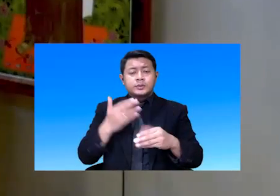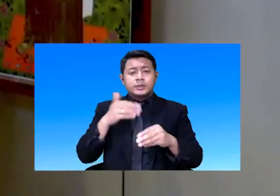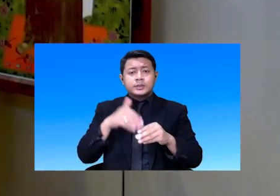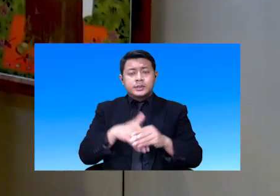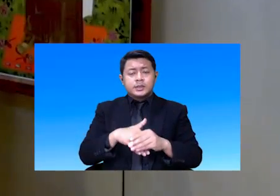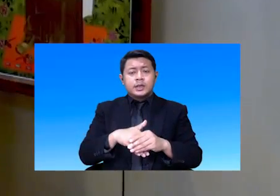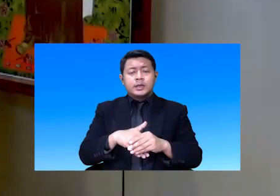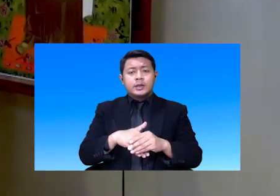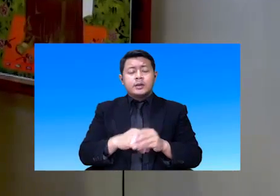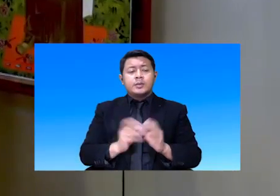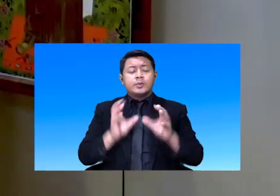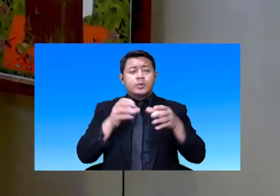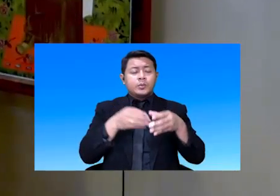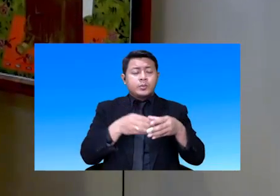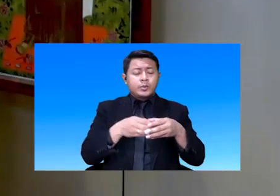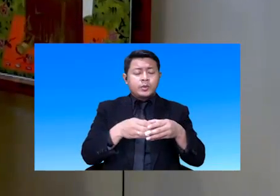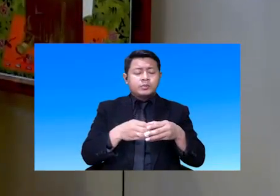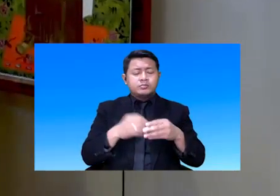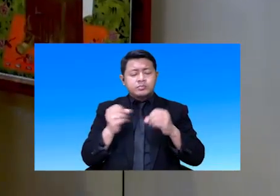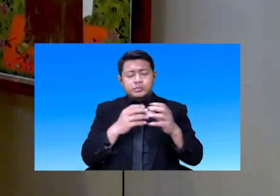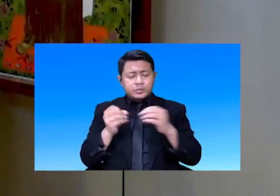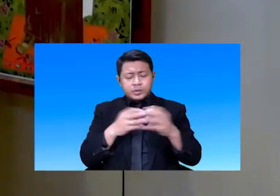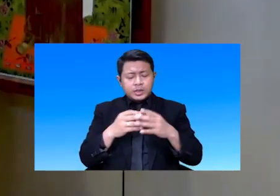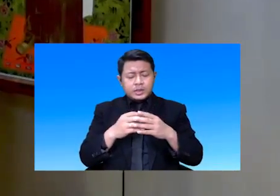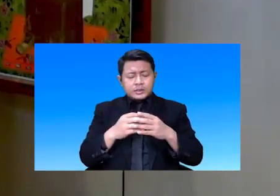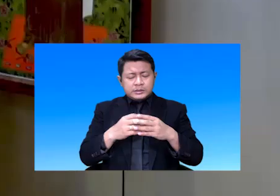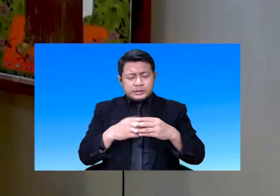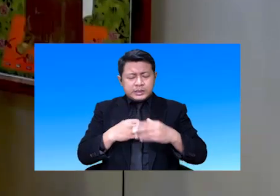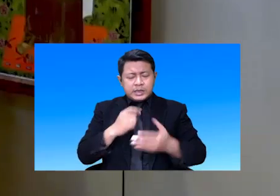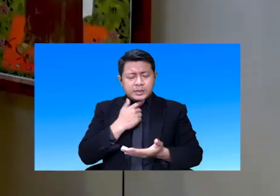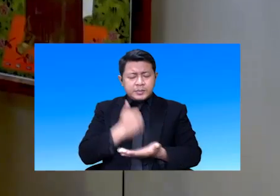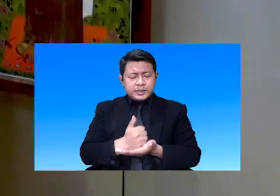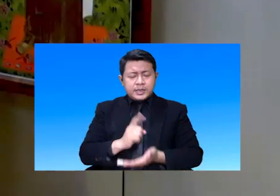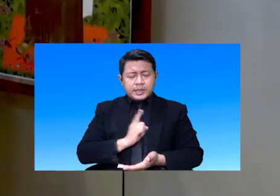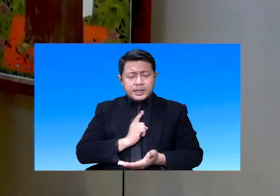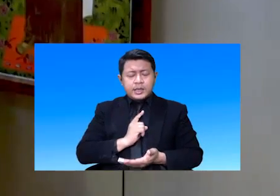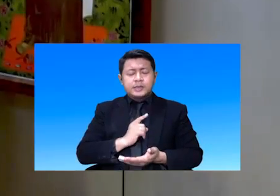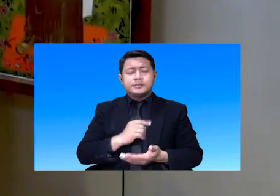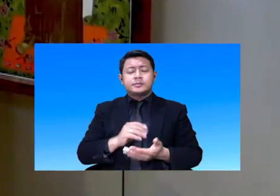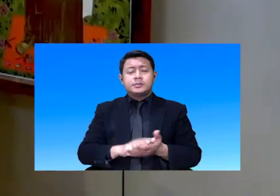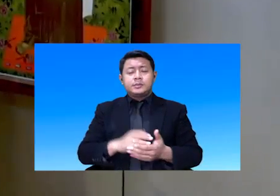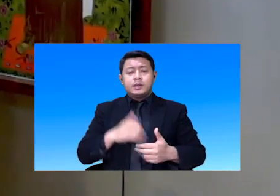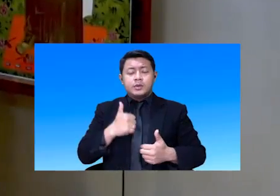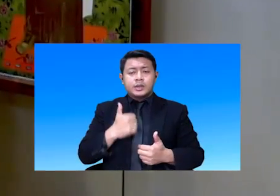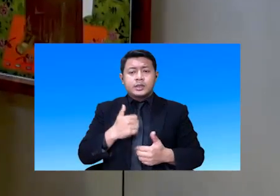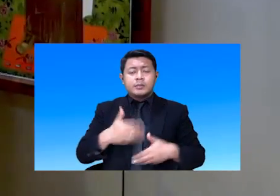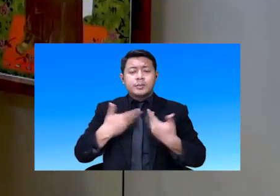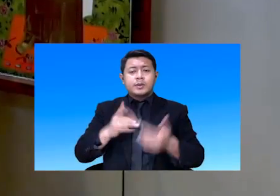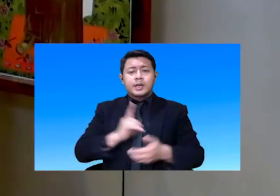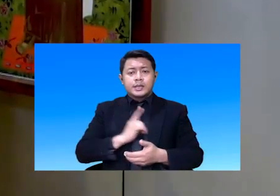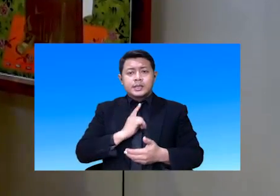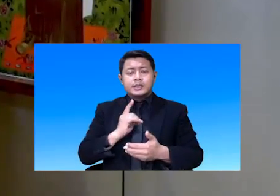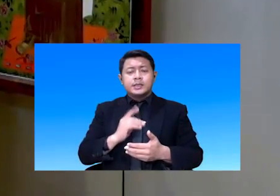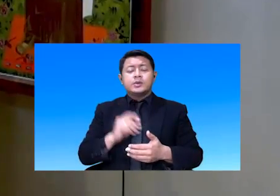di dalam bergumul dengan ego kita, bergumul dengan kepentingan kita, tapi berusaha tetap memberikan